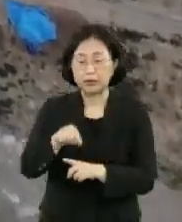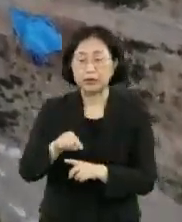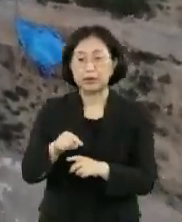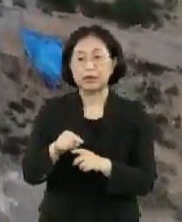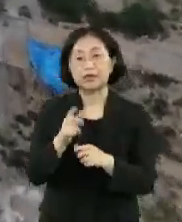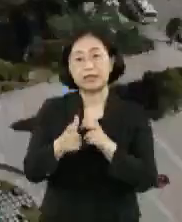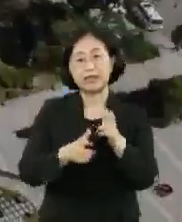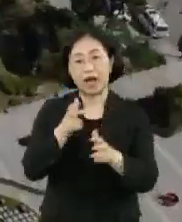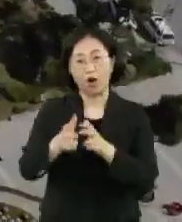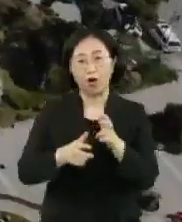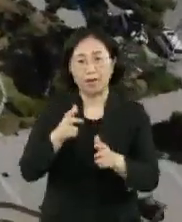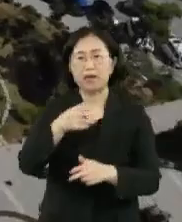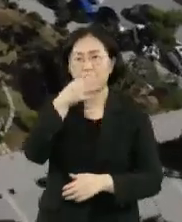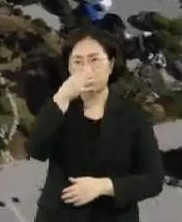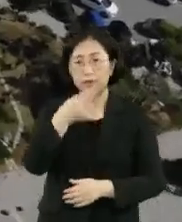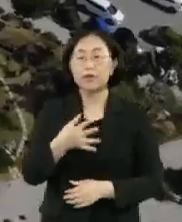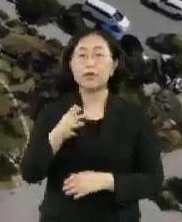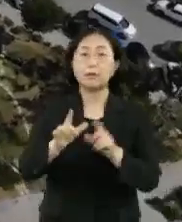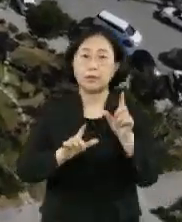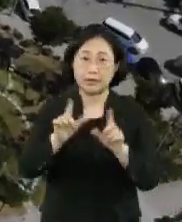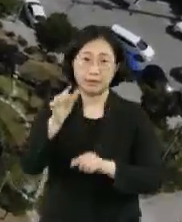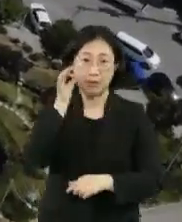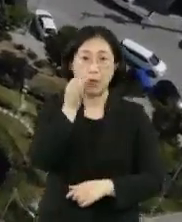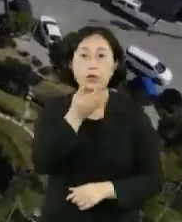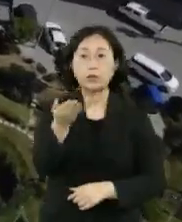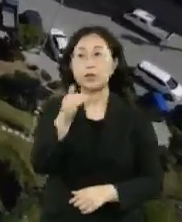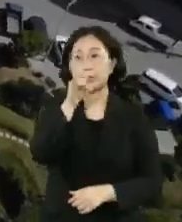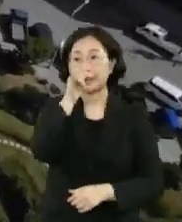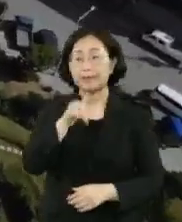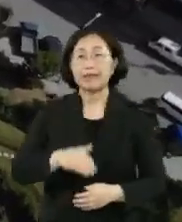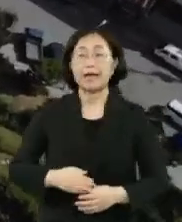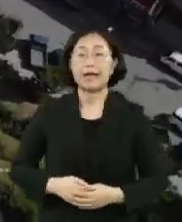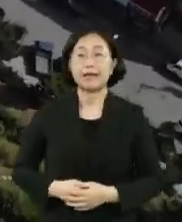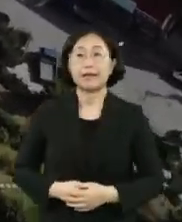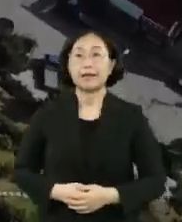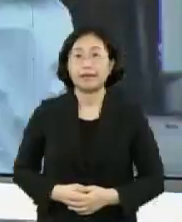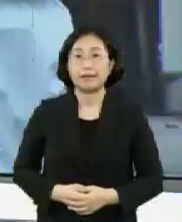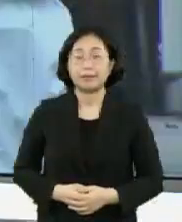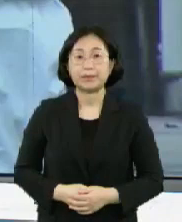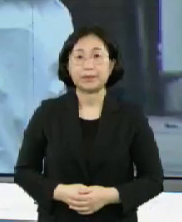프로젝트가 여실히 보여주고 있습니다. TJB 김진석입니다.